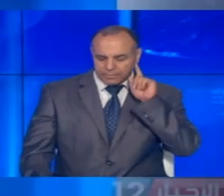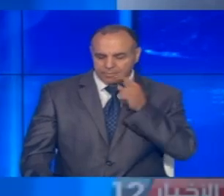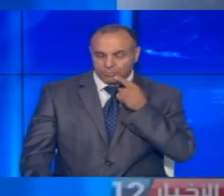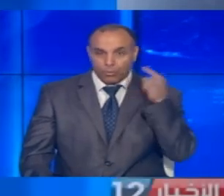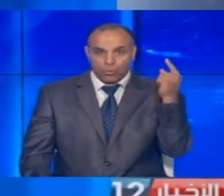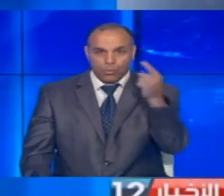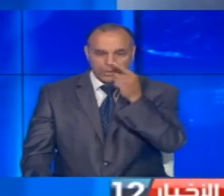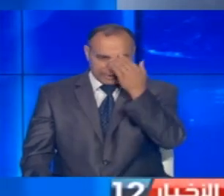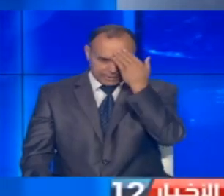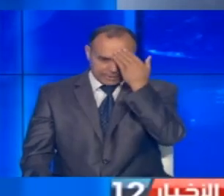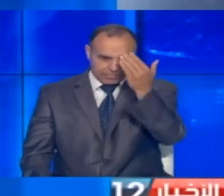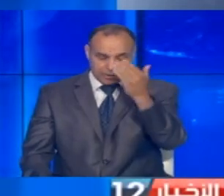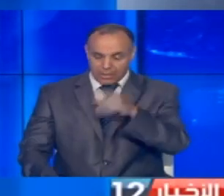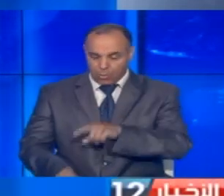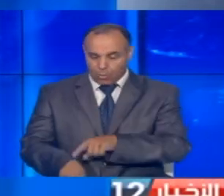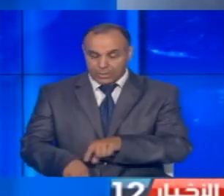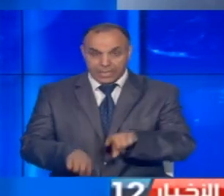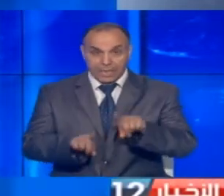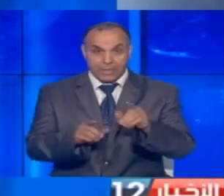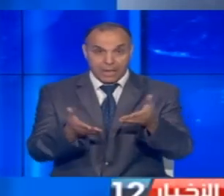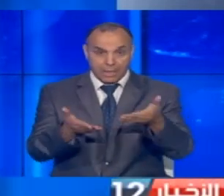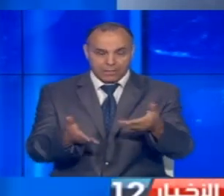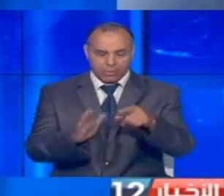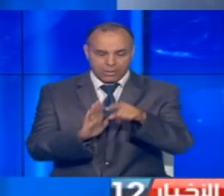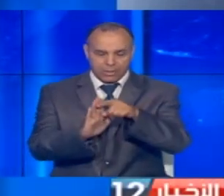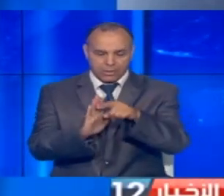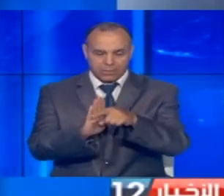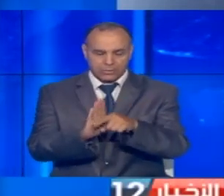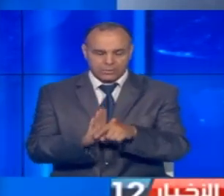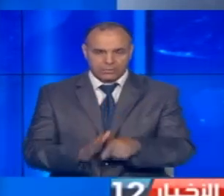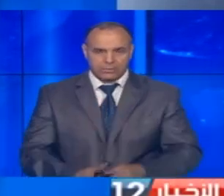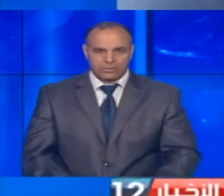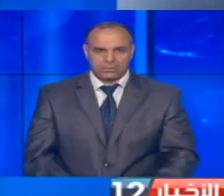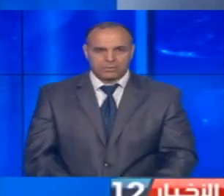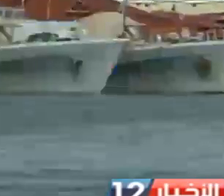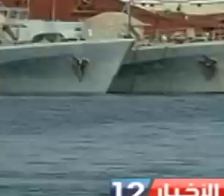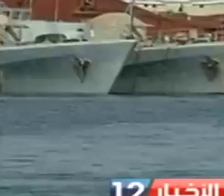أهلا بكم مشاهدينا الكرام إلى هذا الموعد الإخباري، وإليكم عناوينه.